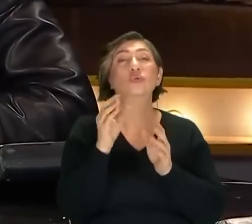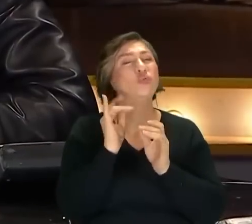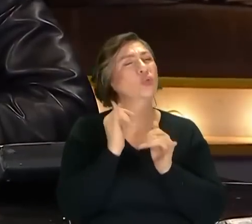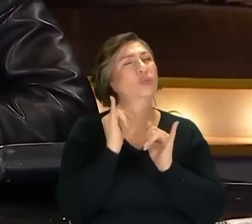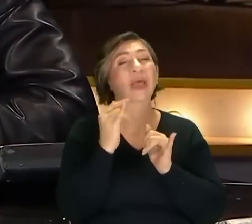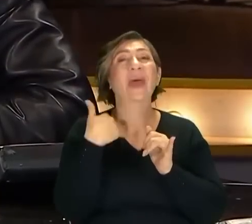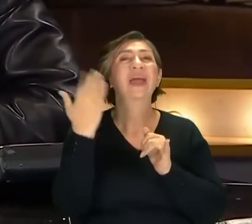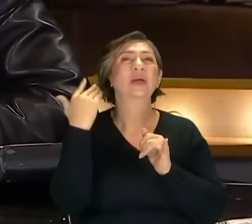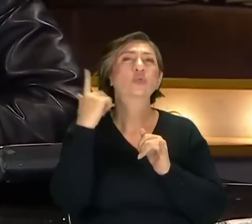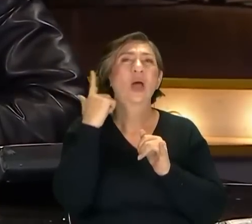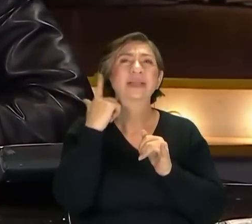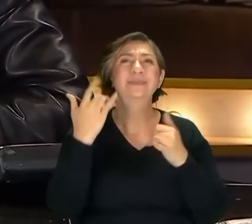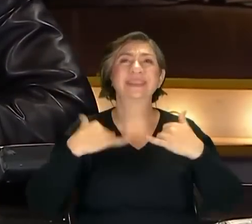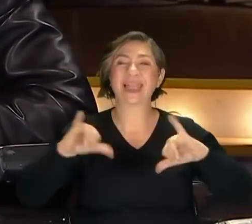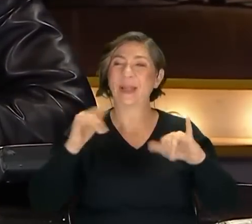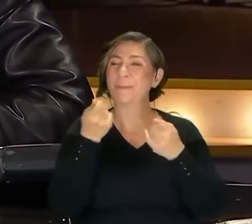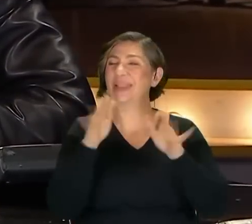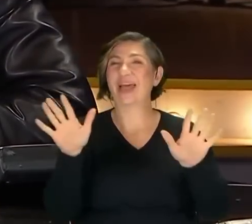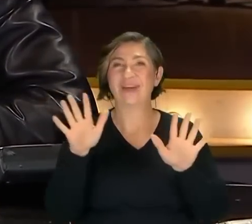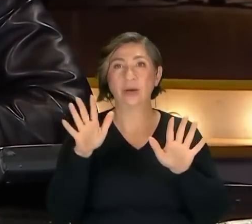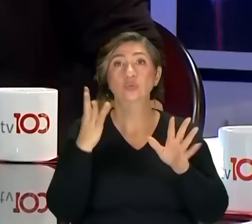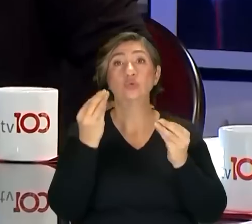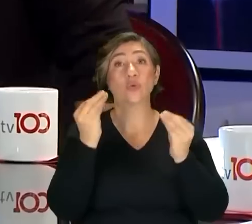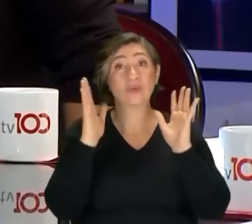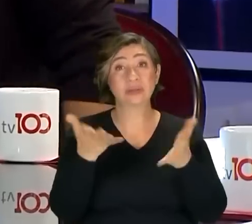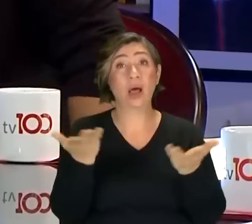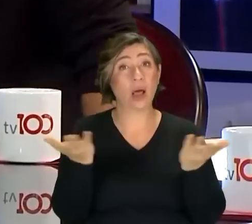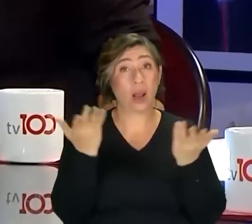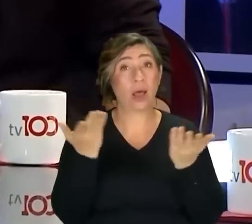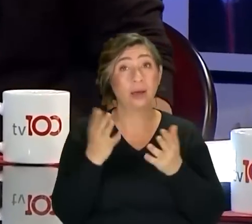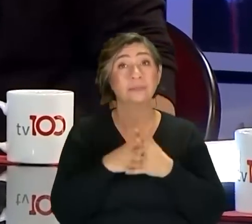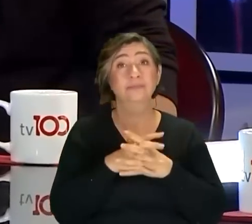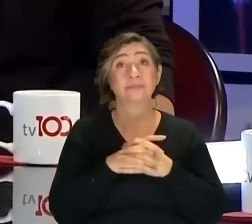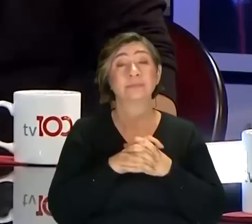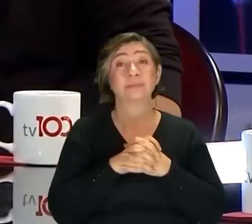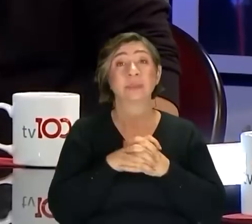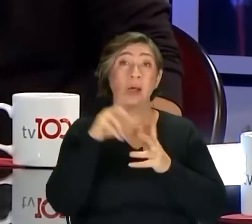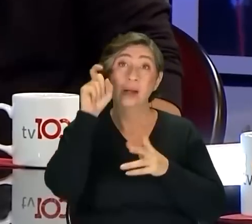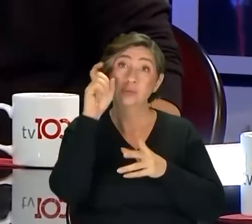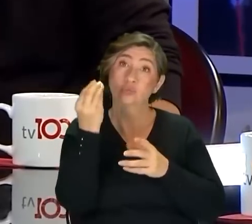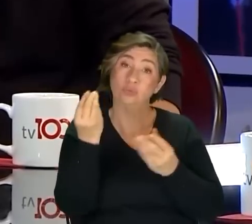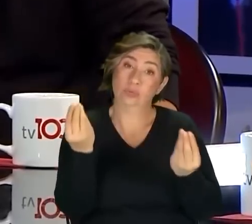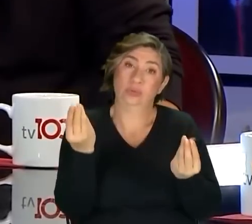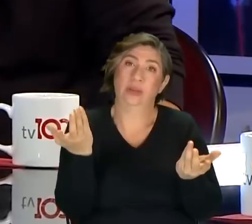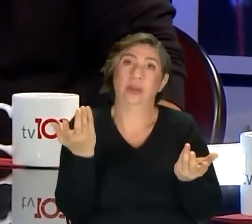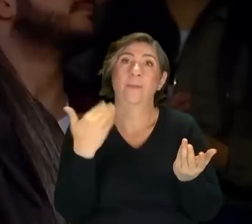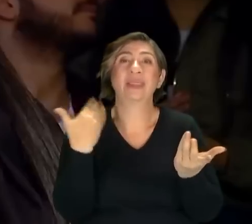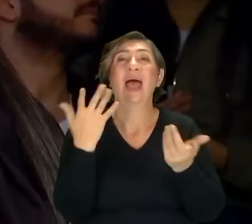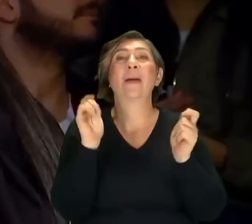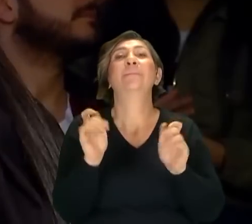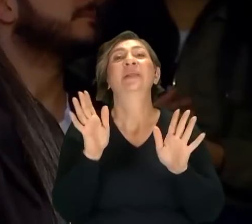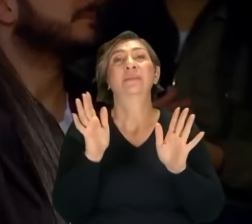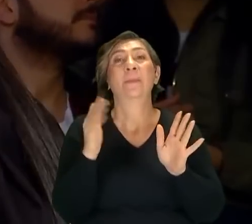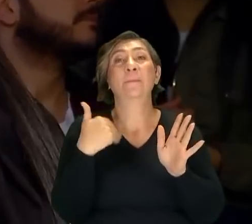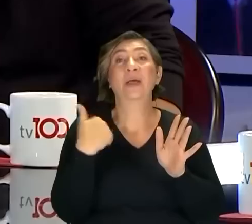Eskiden duyardım ben mesela tatili bedavaya getirenler. Tabii çok yani. Çok öyle çok tabii. Ya akıllı çocuklar ne güzel işte. Ben daha yapmadım